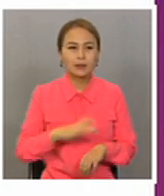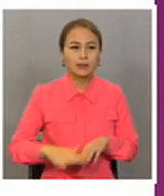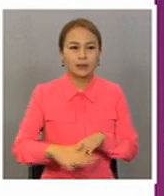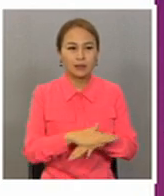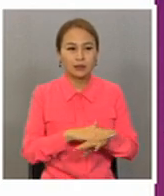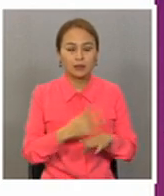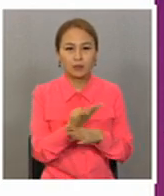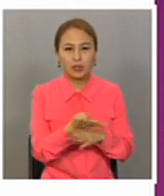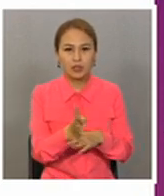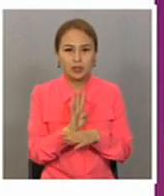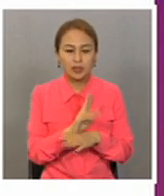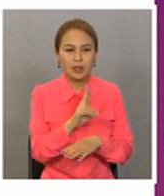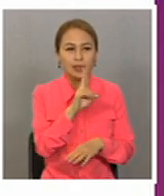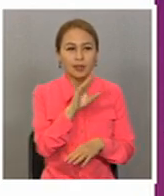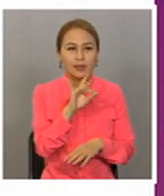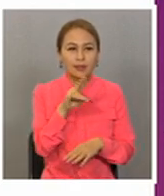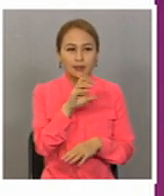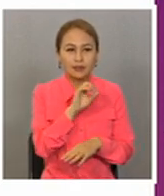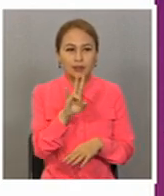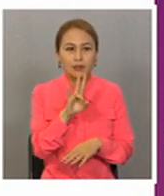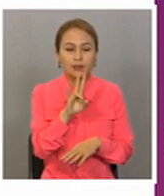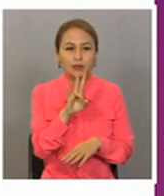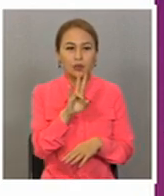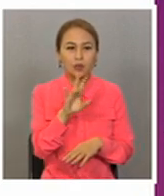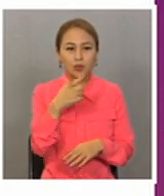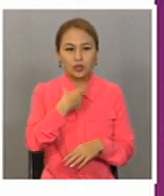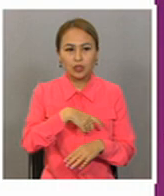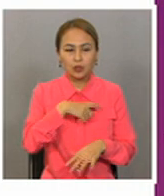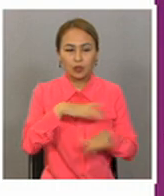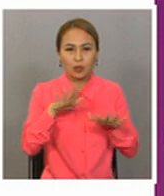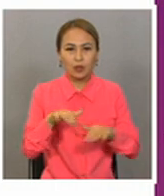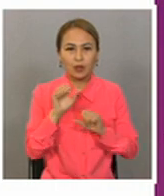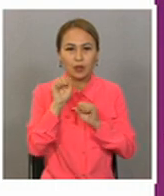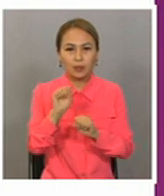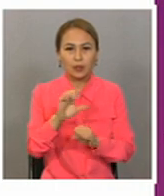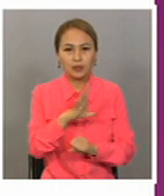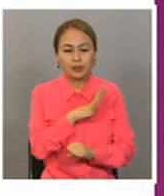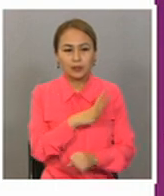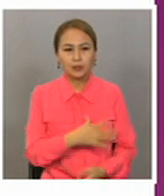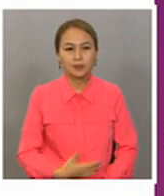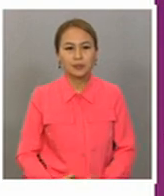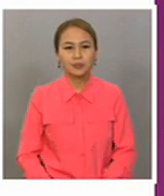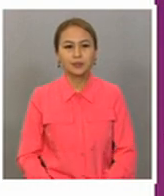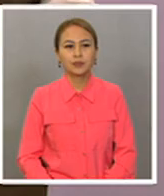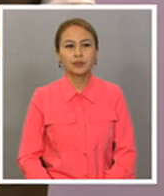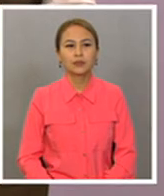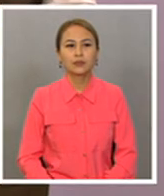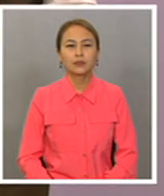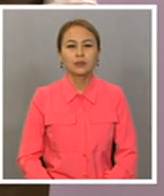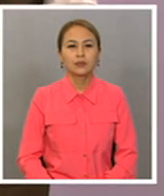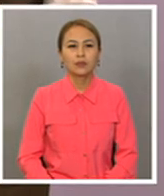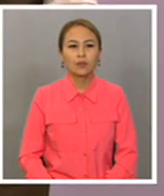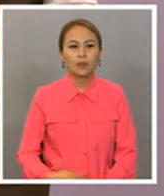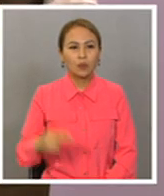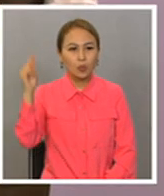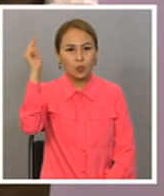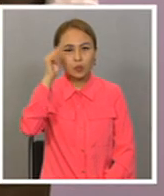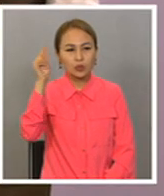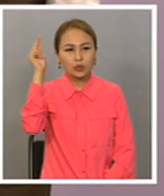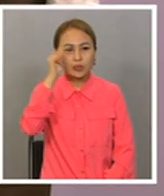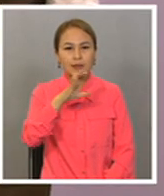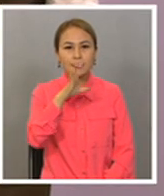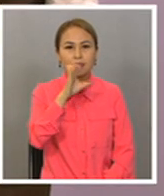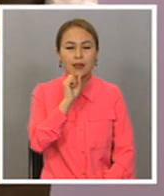парсы елінің патшасы Кирден өз жерін қорғап қалды. Оқушылар,